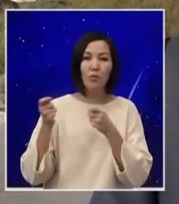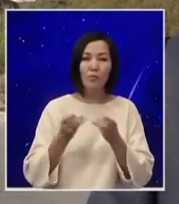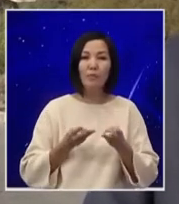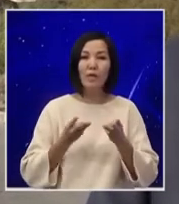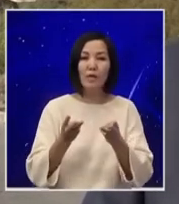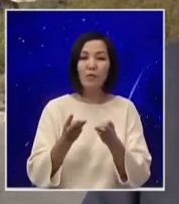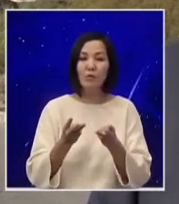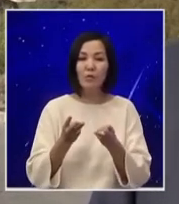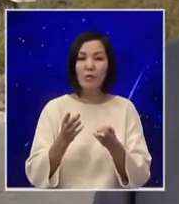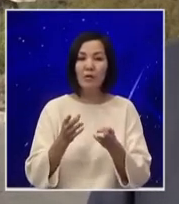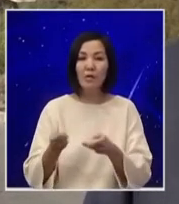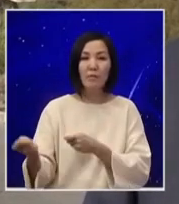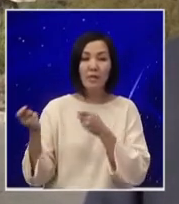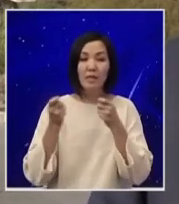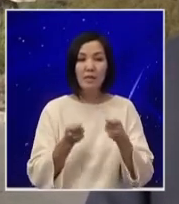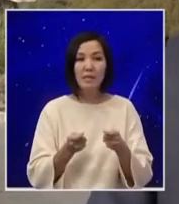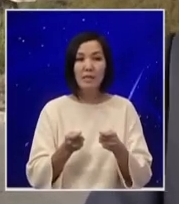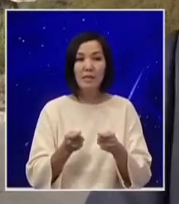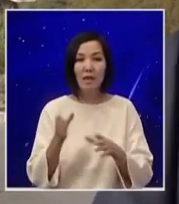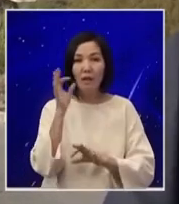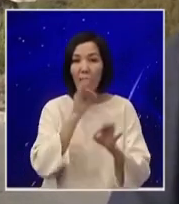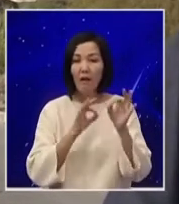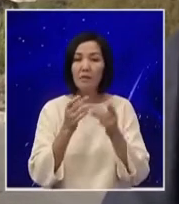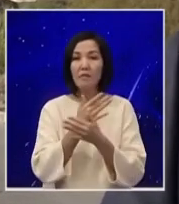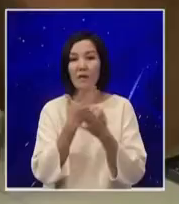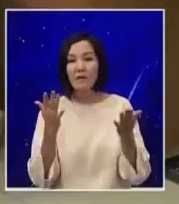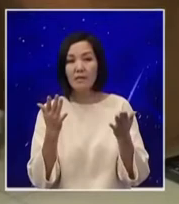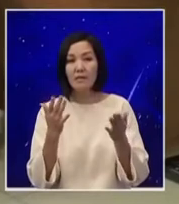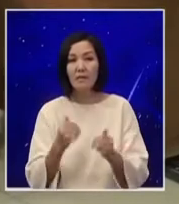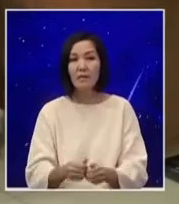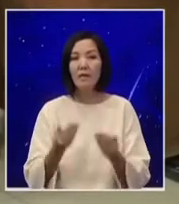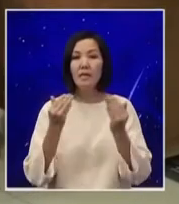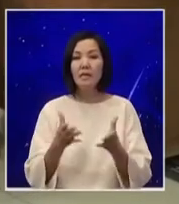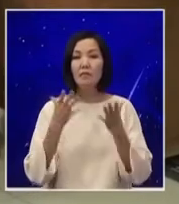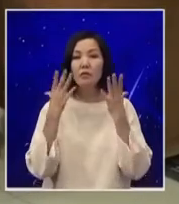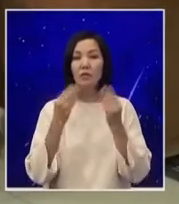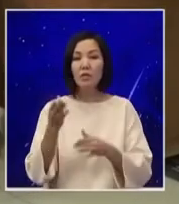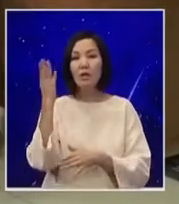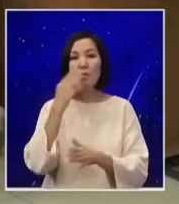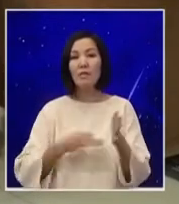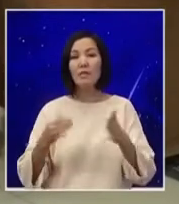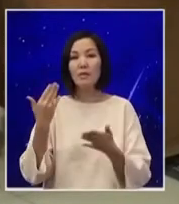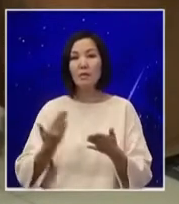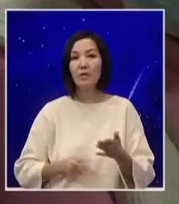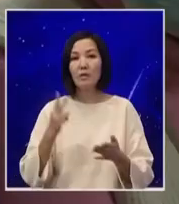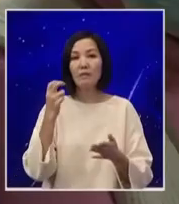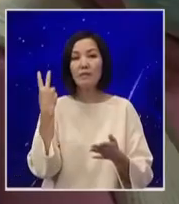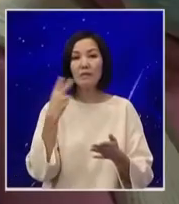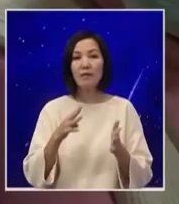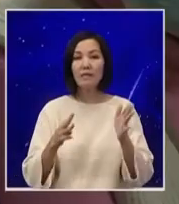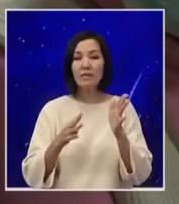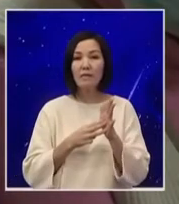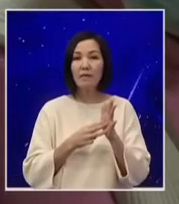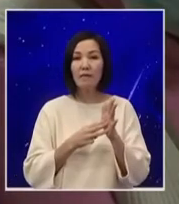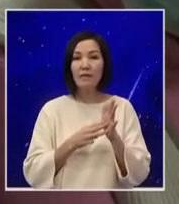печь привести лекарственные средства но сегодня в алматинской области проживают 229 тысяч